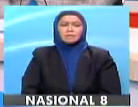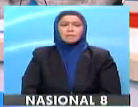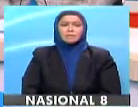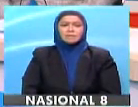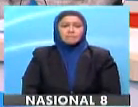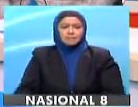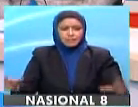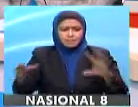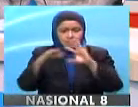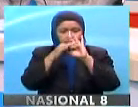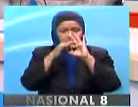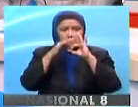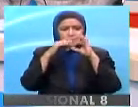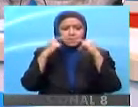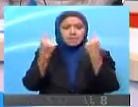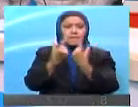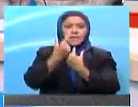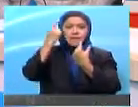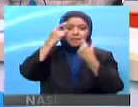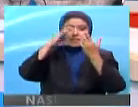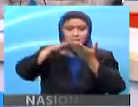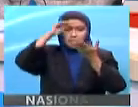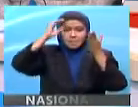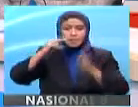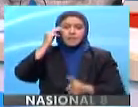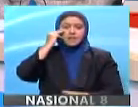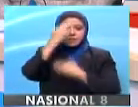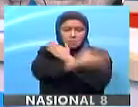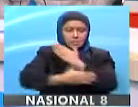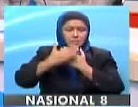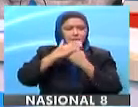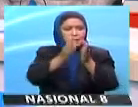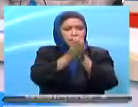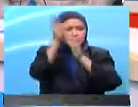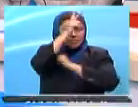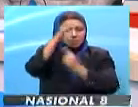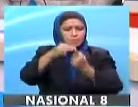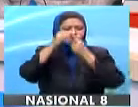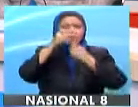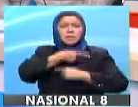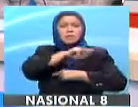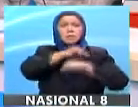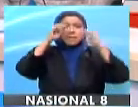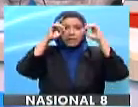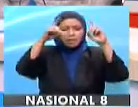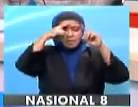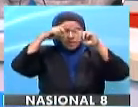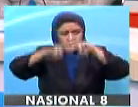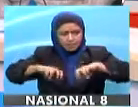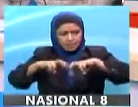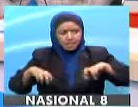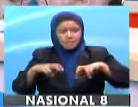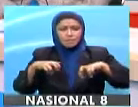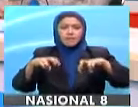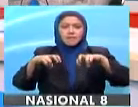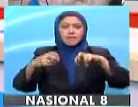Gabungan Pelajar Melayu Semenanjung GPMS Kedah menggesa kerajaan khususnya Kementerian Pendidikan mengkaji secara serius cadangan untuk mewujudkan